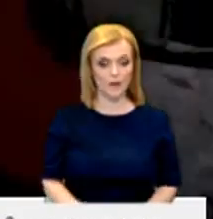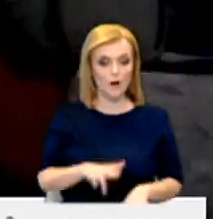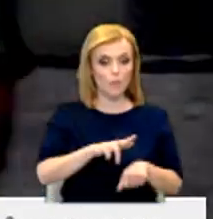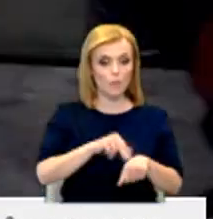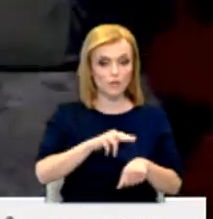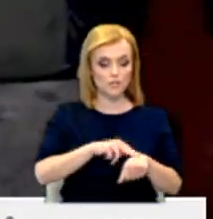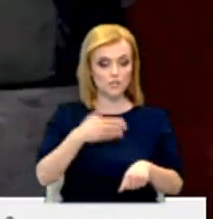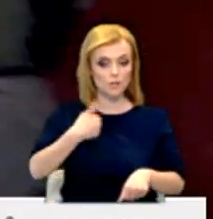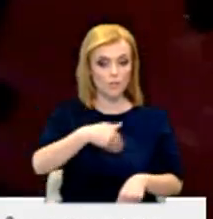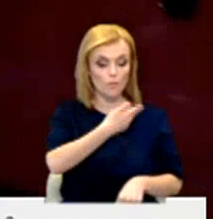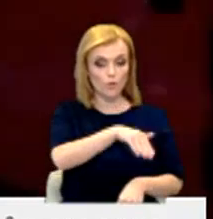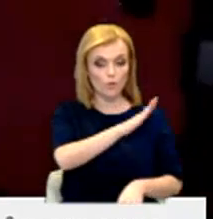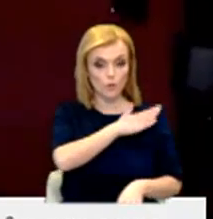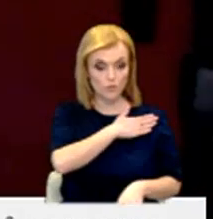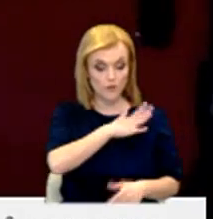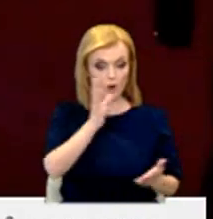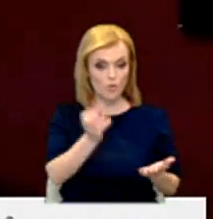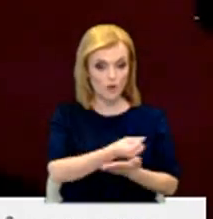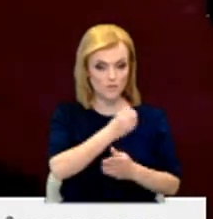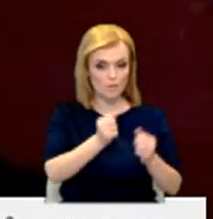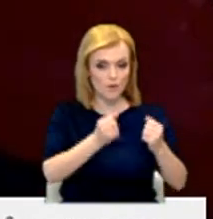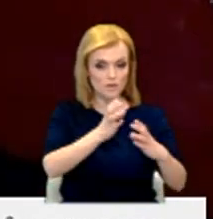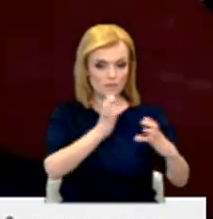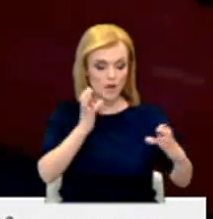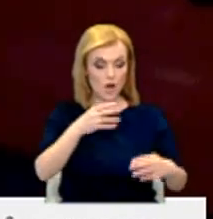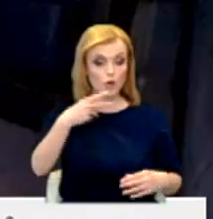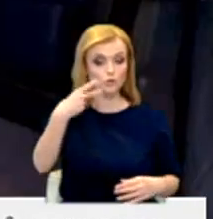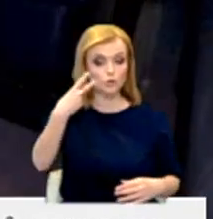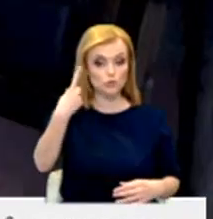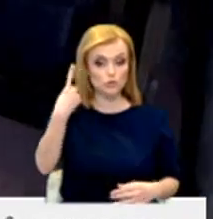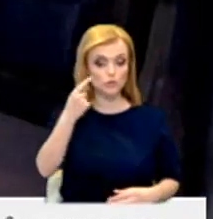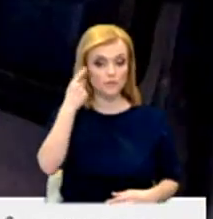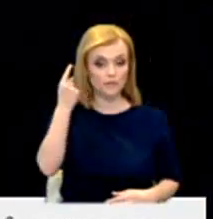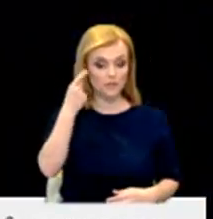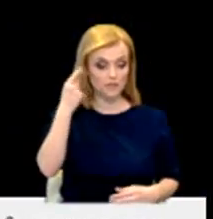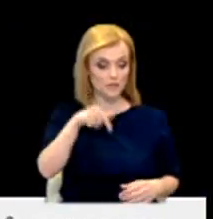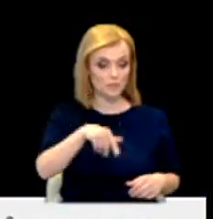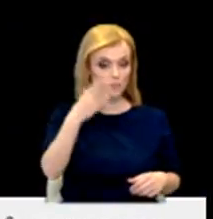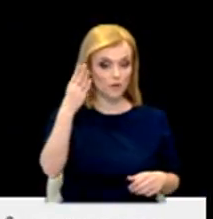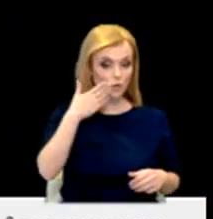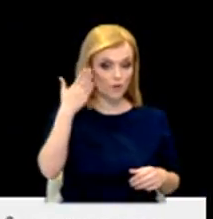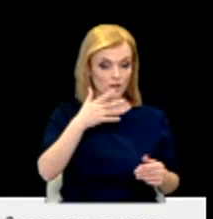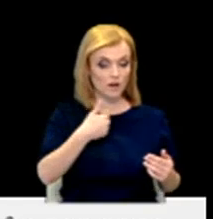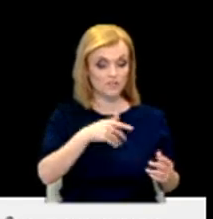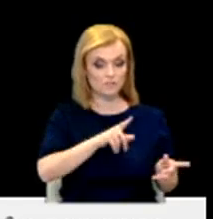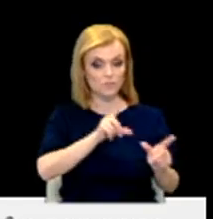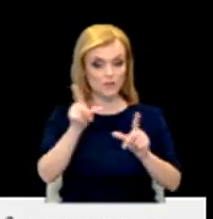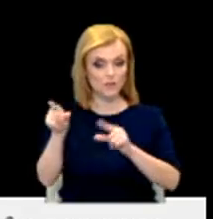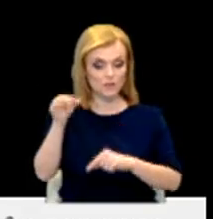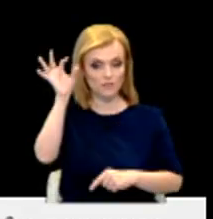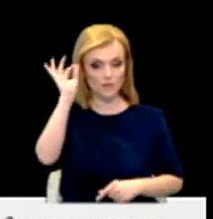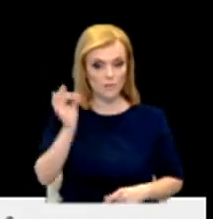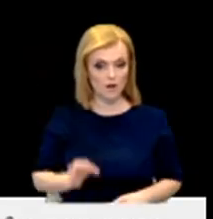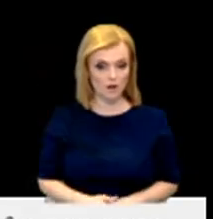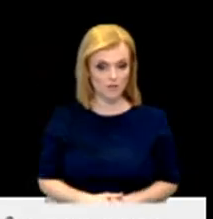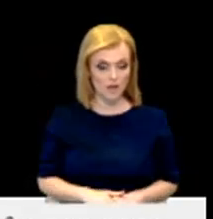Polițiștii din Polonia au descoperit într-un camion 21 de vietnamezi care plecaseră din România și vroiau să ajungă în Germania. Anchetatorii